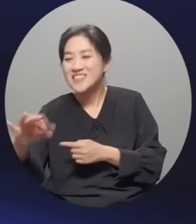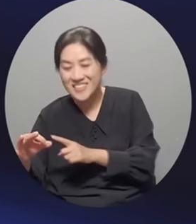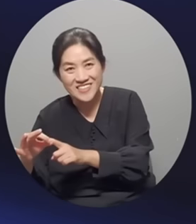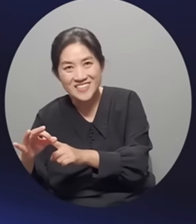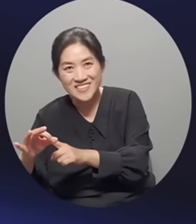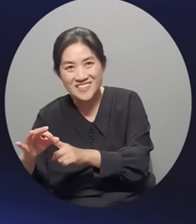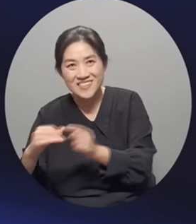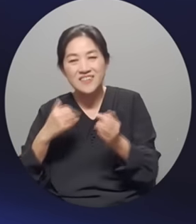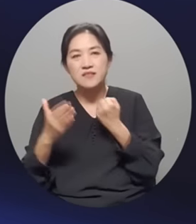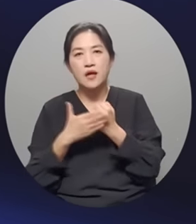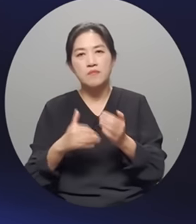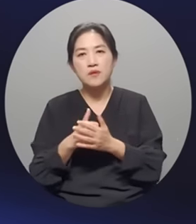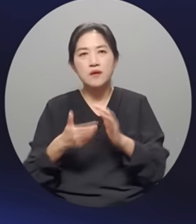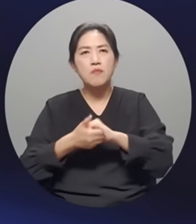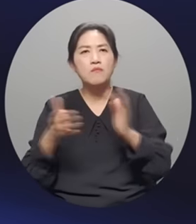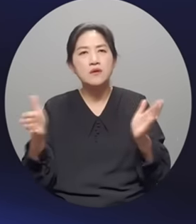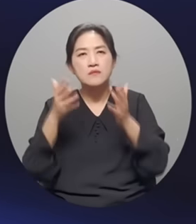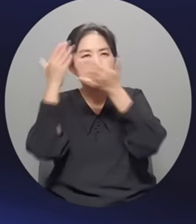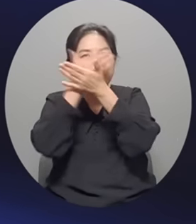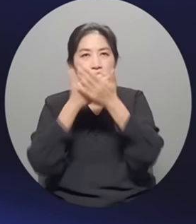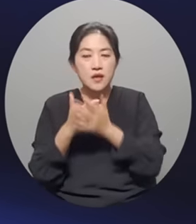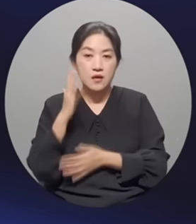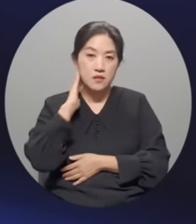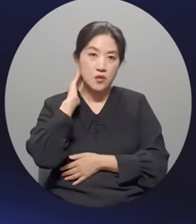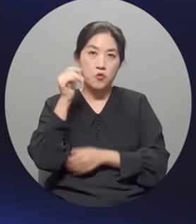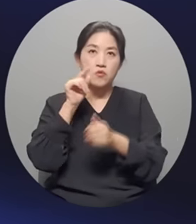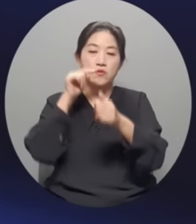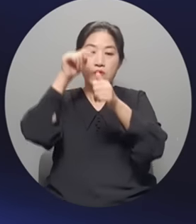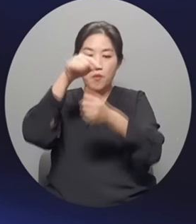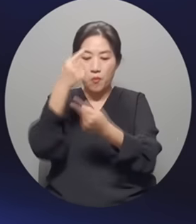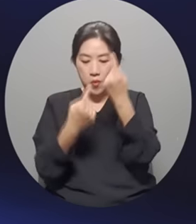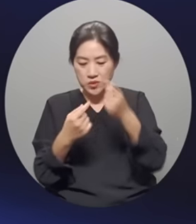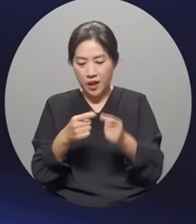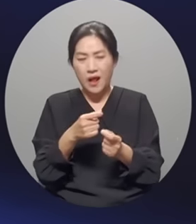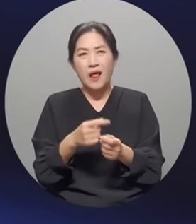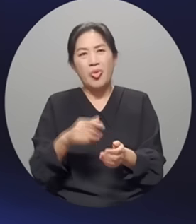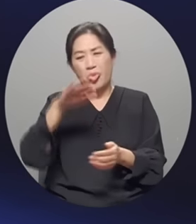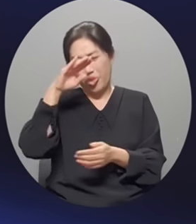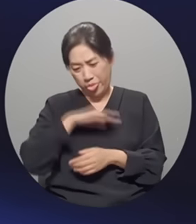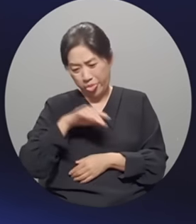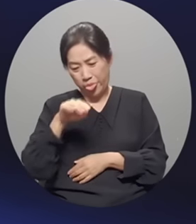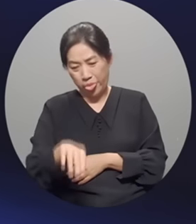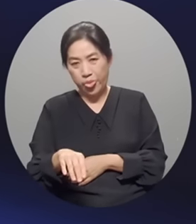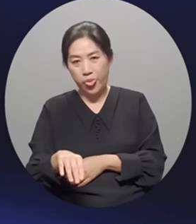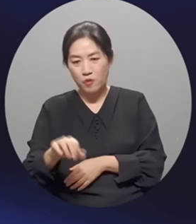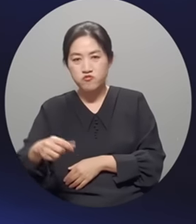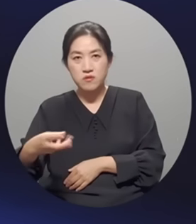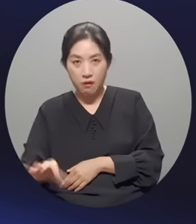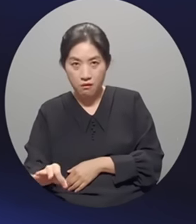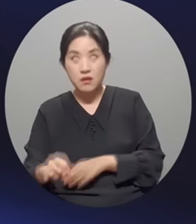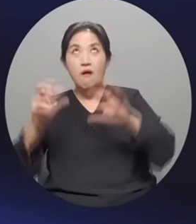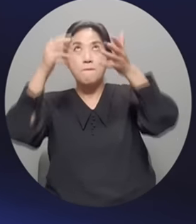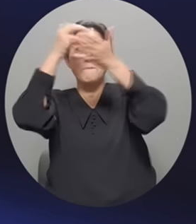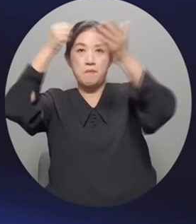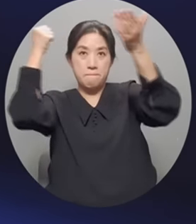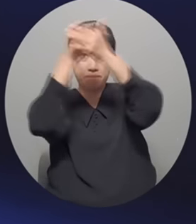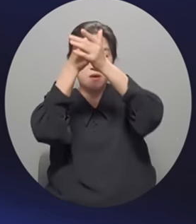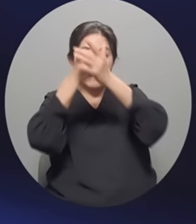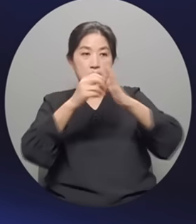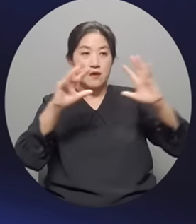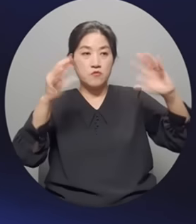그 범위가 모호합니다. 대통령령보다 낮은 부처 훈령으로 헌법이 정해놓은 국회 동의라는 절차를